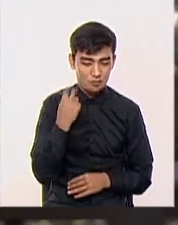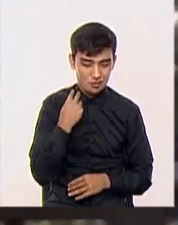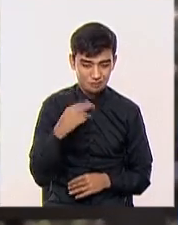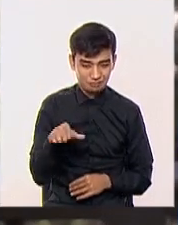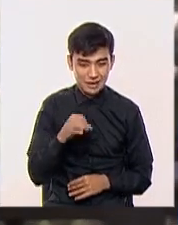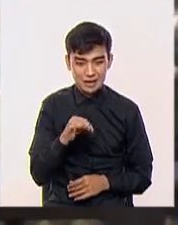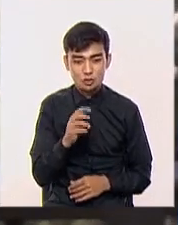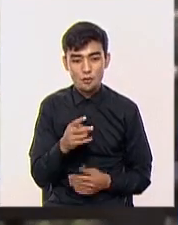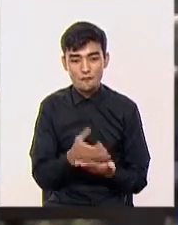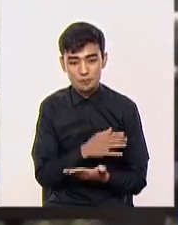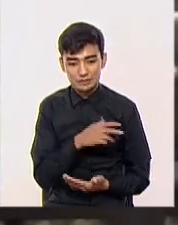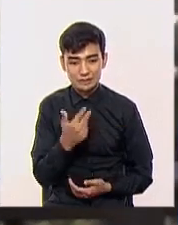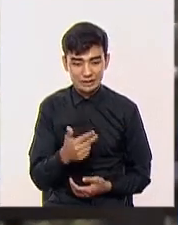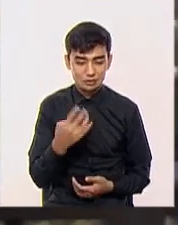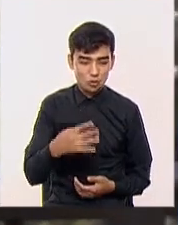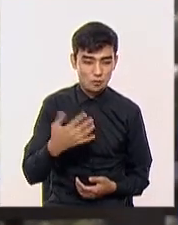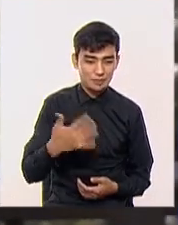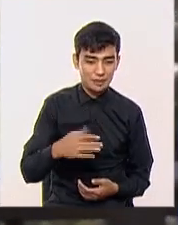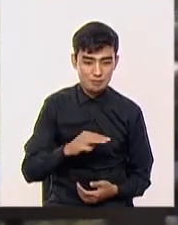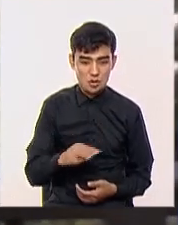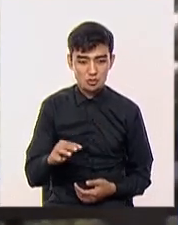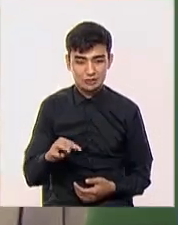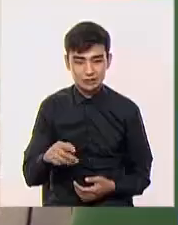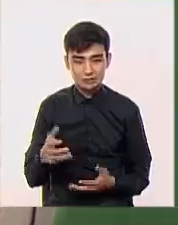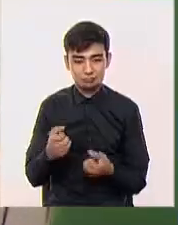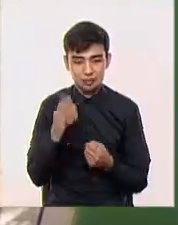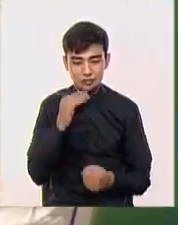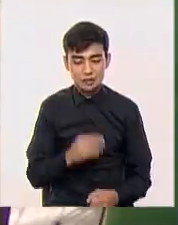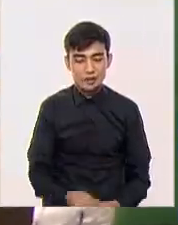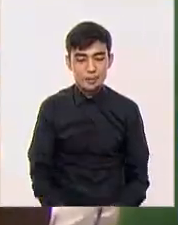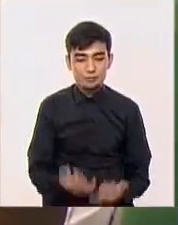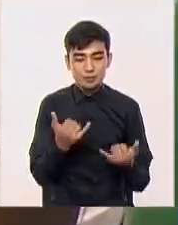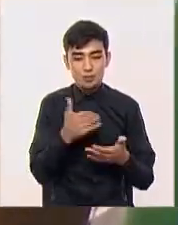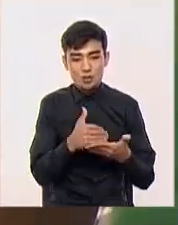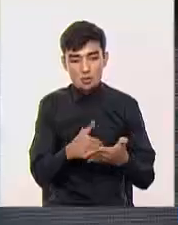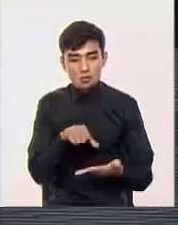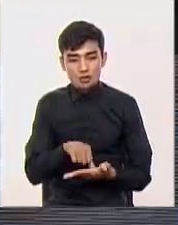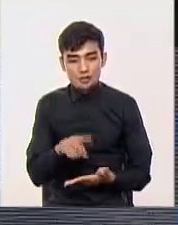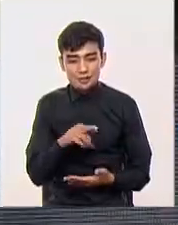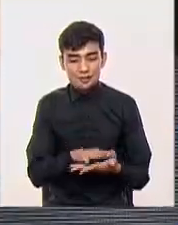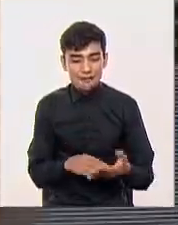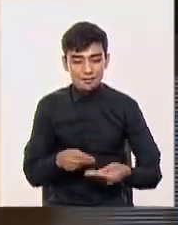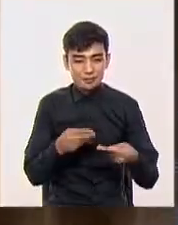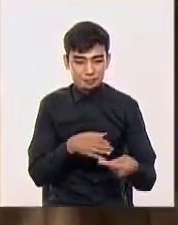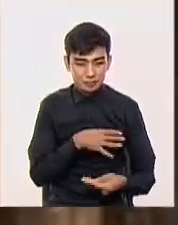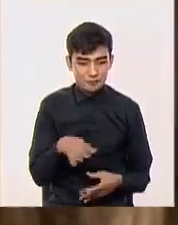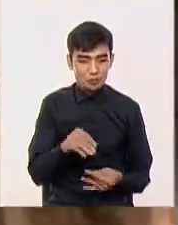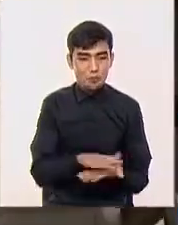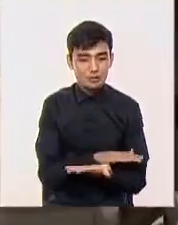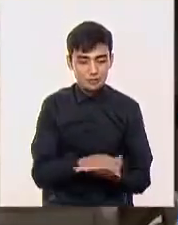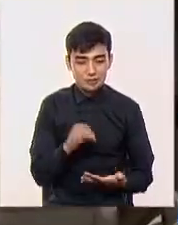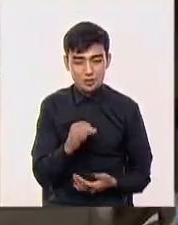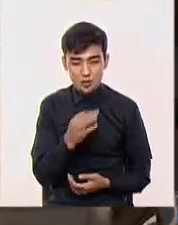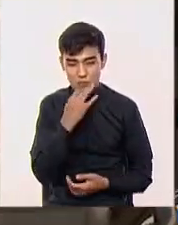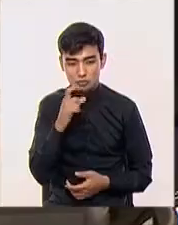марафон жеңімпаздары 30-50 миллион теңге алуға мүмкіндігі бар. Бүгін бағдарламаға қатысуға өтініш қабылдау басталды. Бәрі тегін. Әрбір